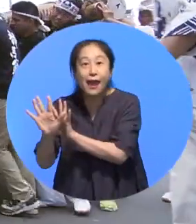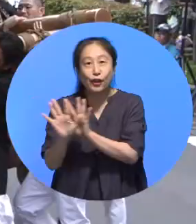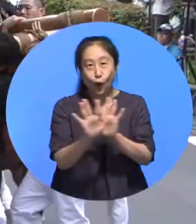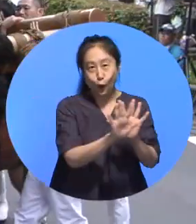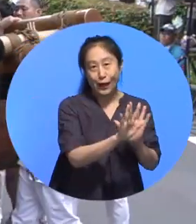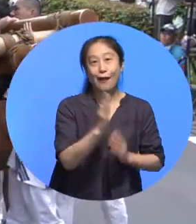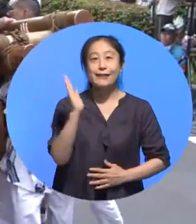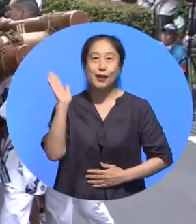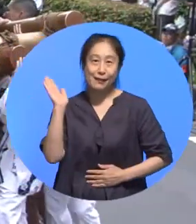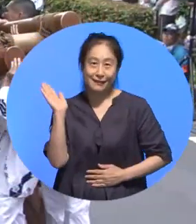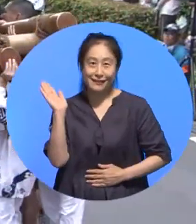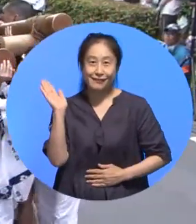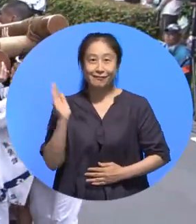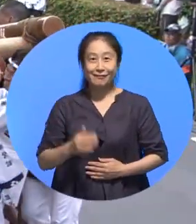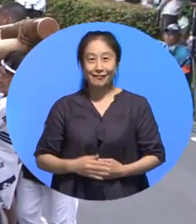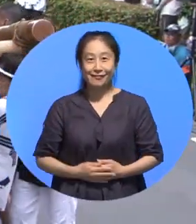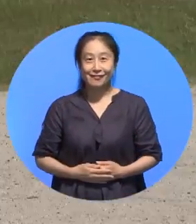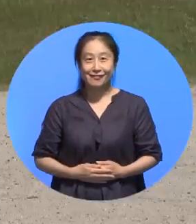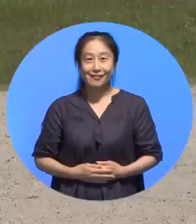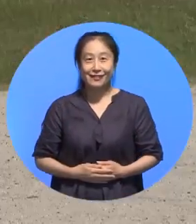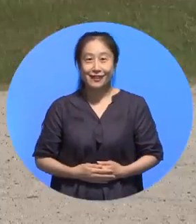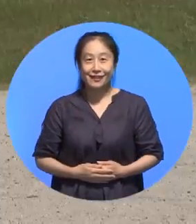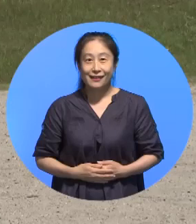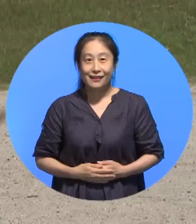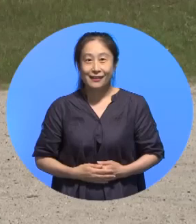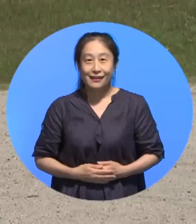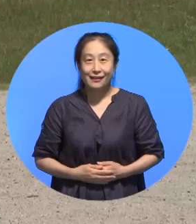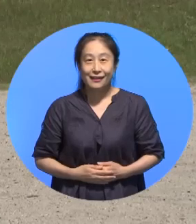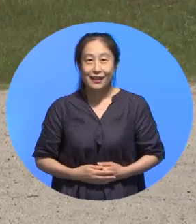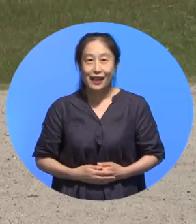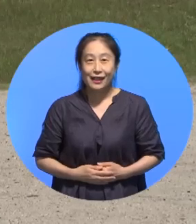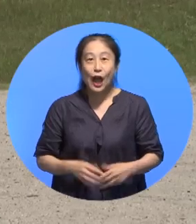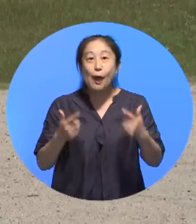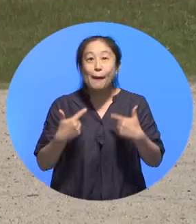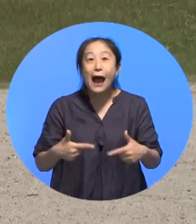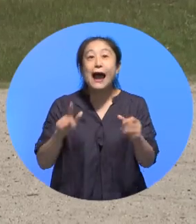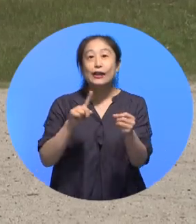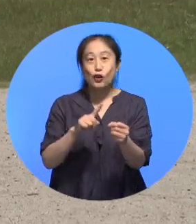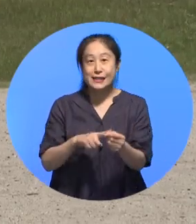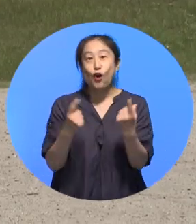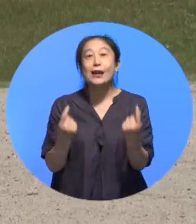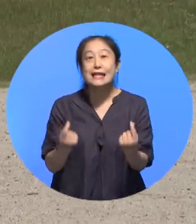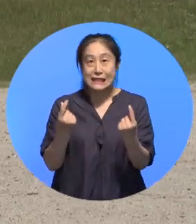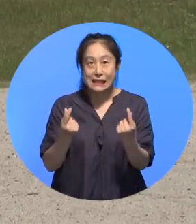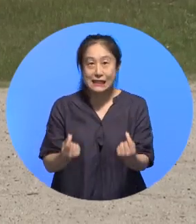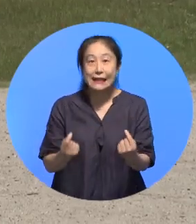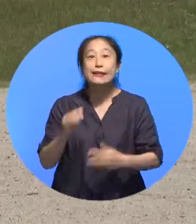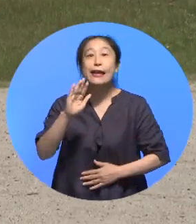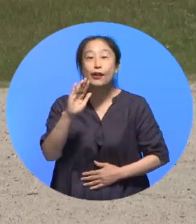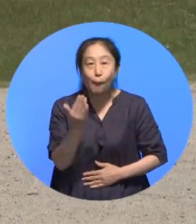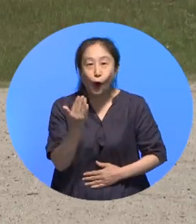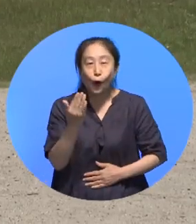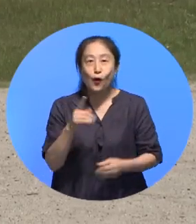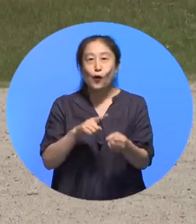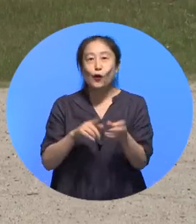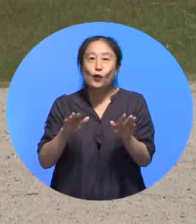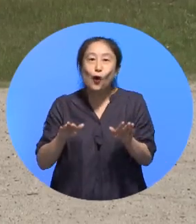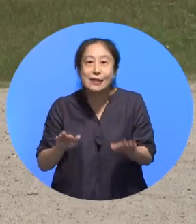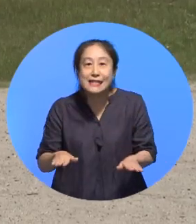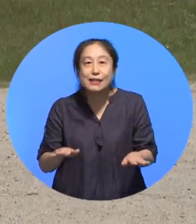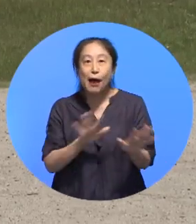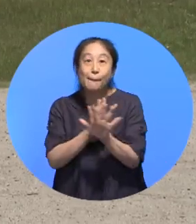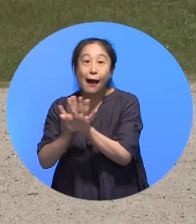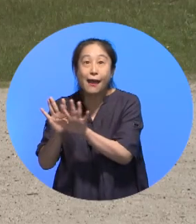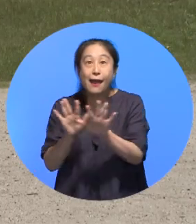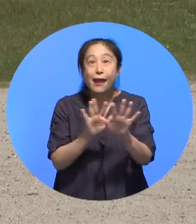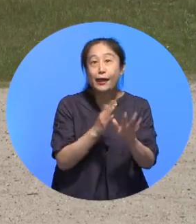も行いますとここまでは例年通りなんですが今年はパレードの前に